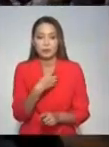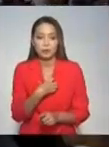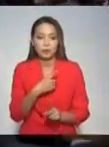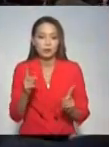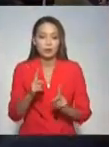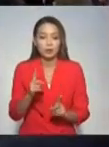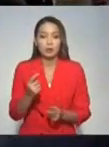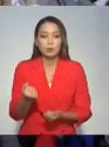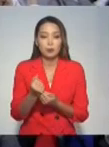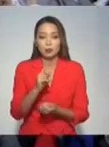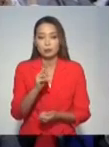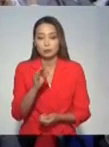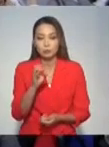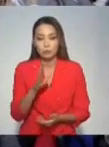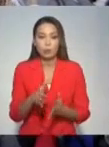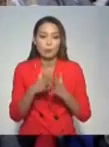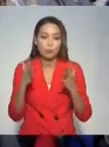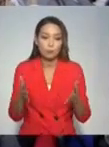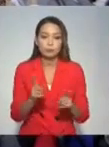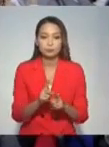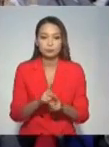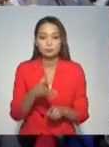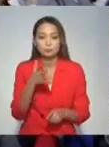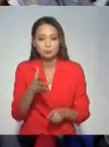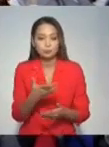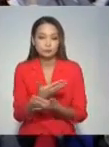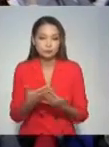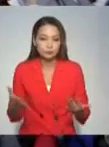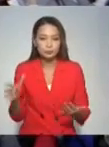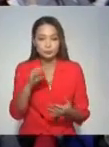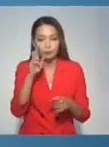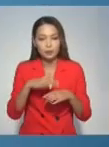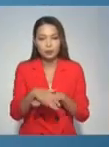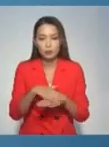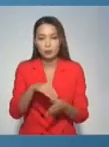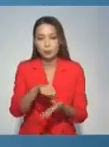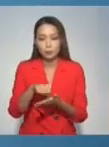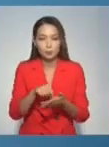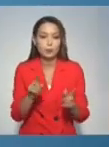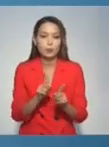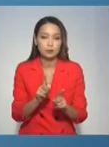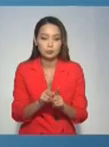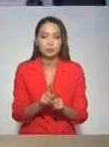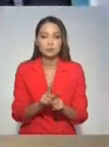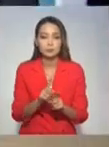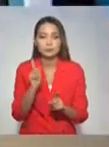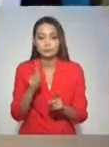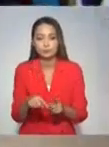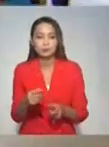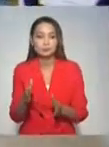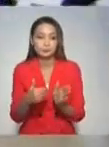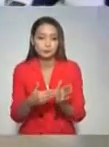поддержку Касым-Жумарта Тукаева прошло более 5000 мероприятий по всей стране. Представитель РОШ Тохтар Аубакиров призвал